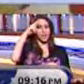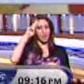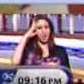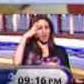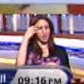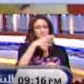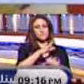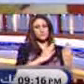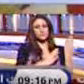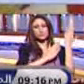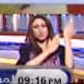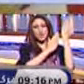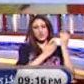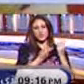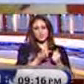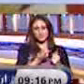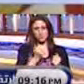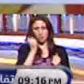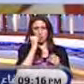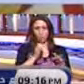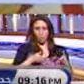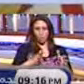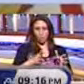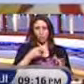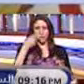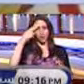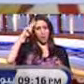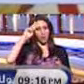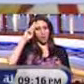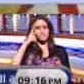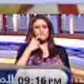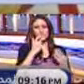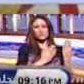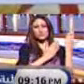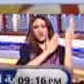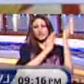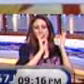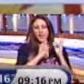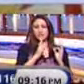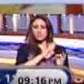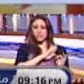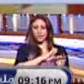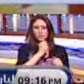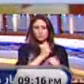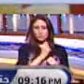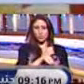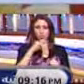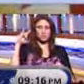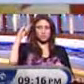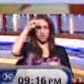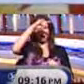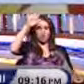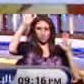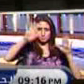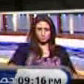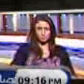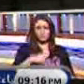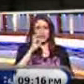الالتراست العلوم قرار جمهوري شهيد، ودول الشهداء اللي ما ينطبق عليهم وصف الشهيد. حضرتك مدام